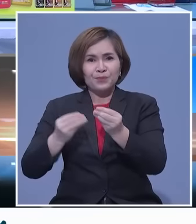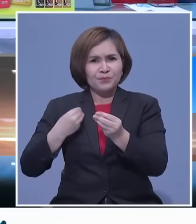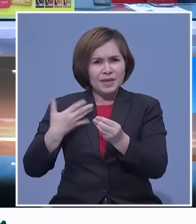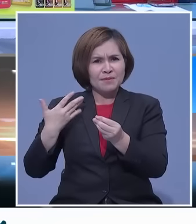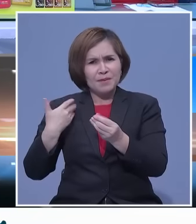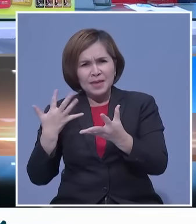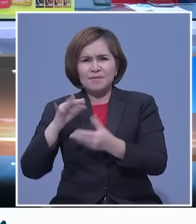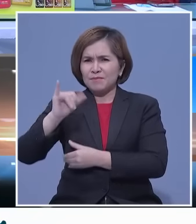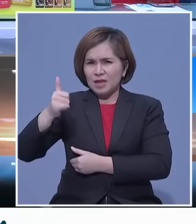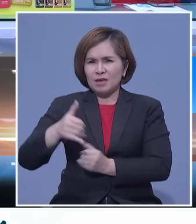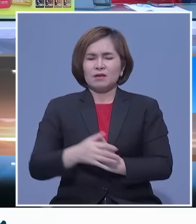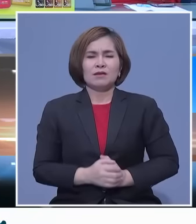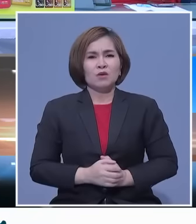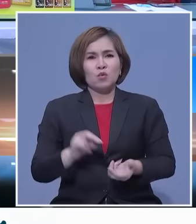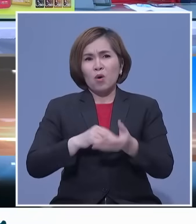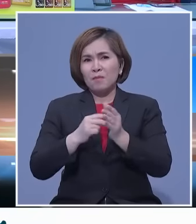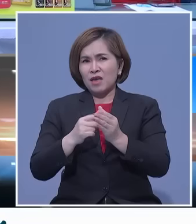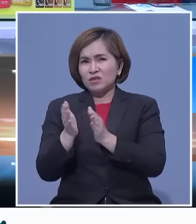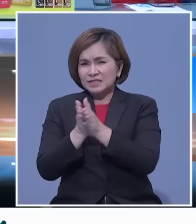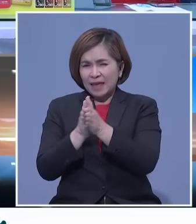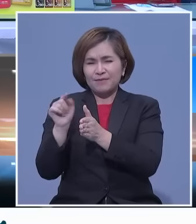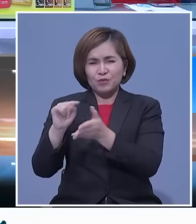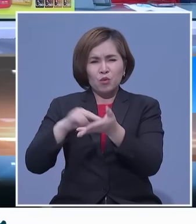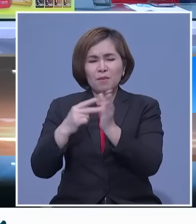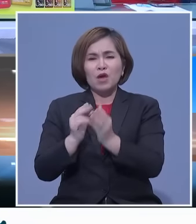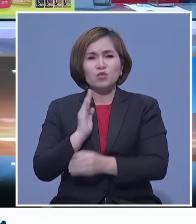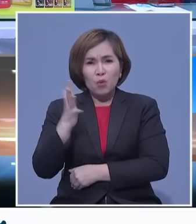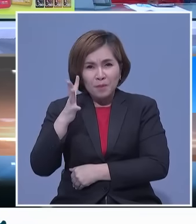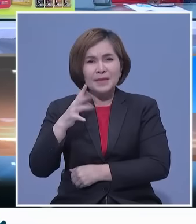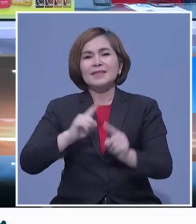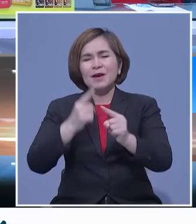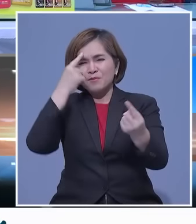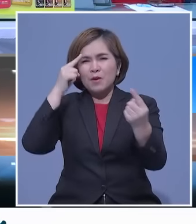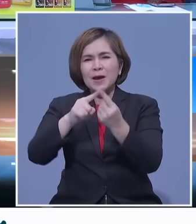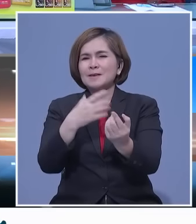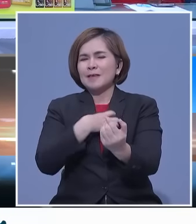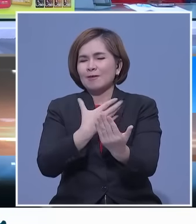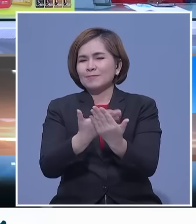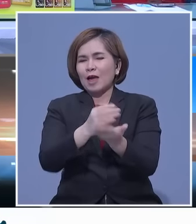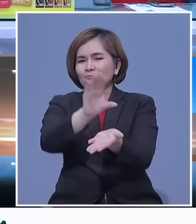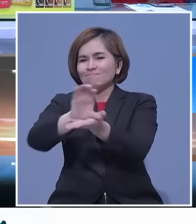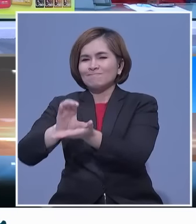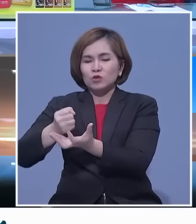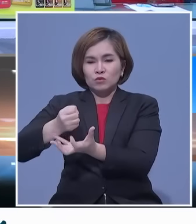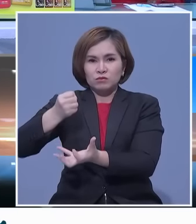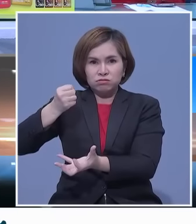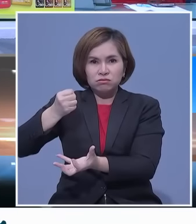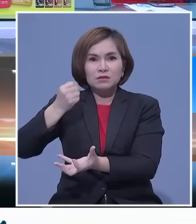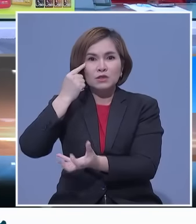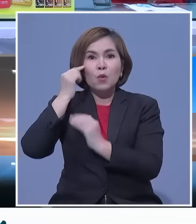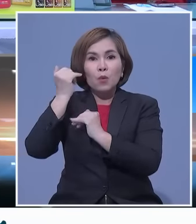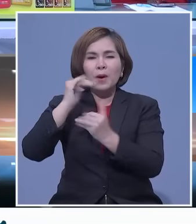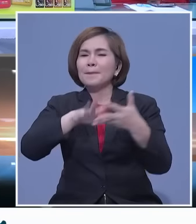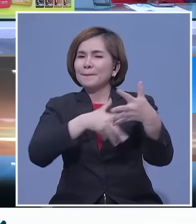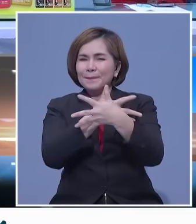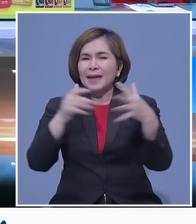ได้คือมีเนี่ยก็ต้องบิดเบือนต้องไม่ตรงไปตรงมาแต่หลักๆคือเรื่องของการระดมทุนบางครั้งณปัจจุบันหลายธุรกิจขายตรงเนี่ยเขา